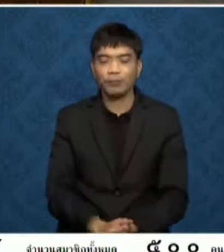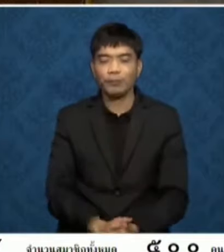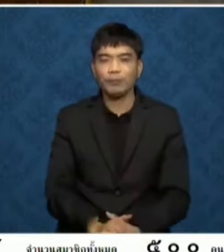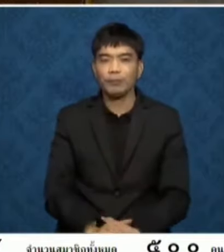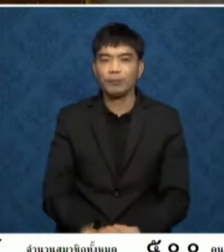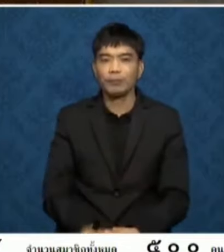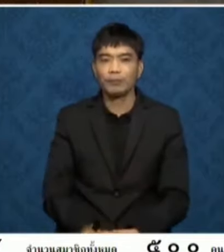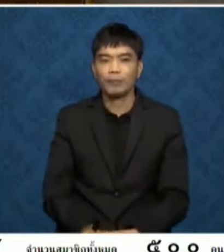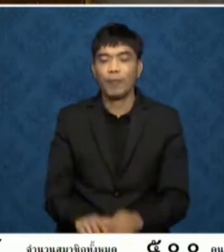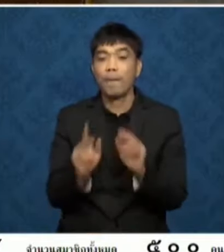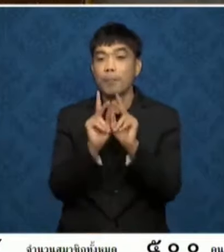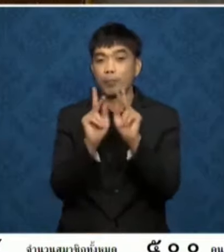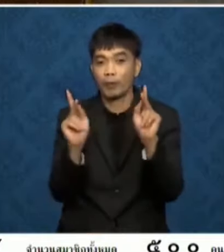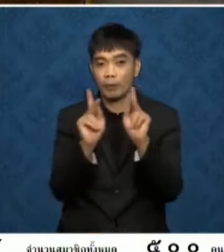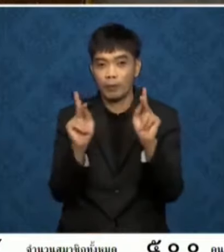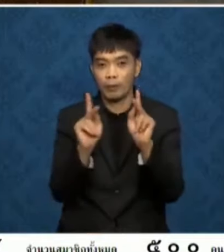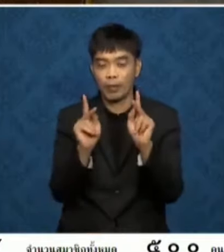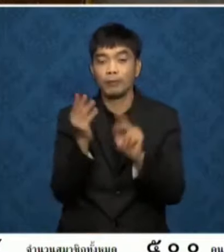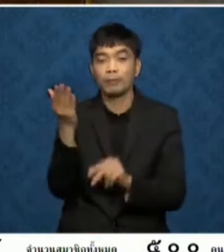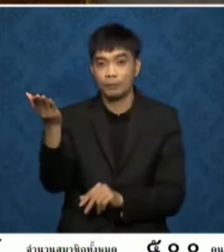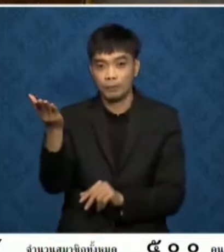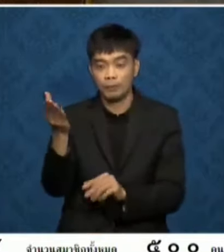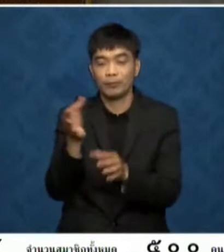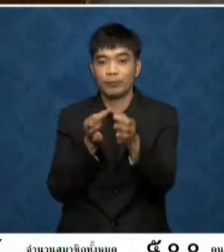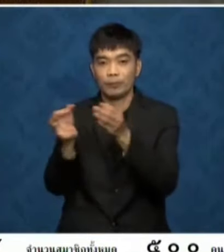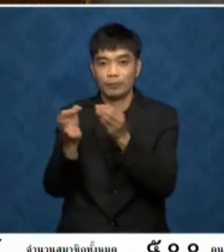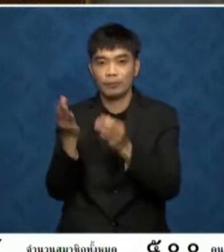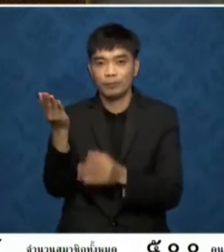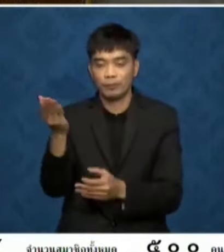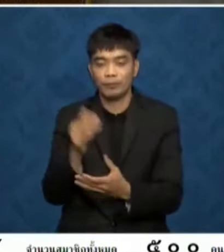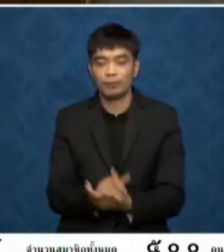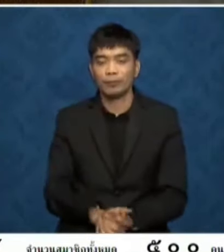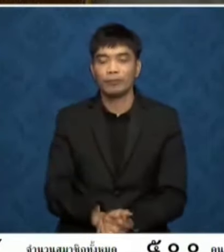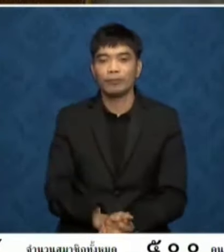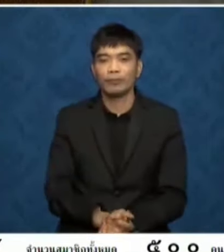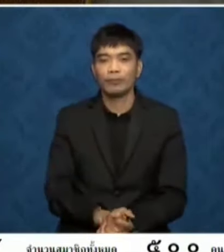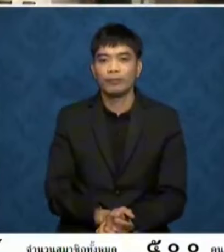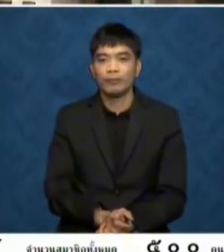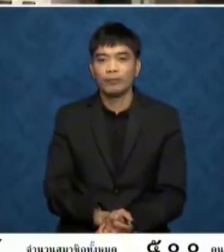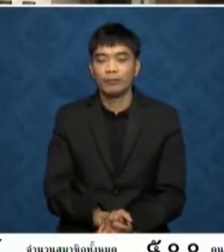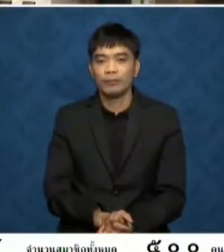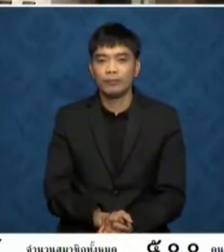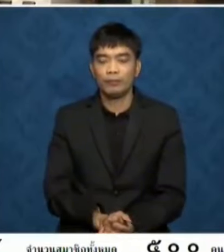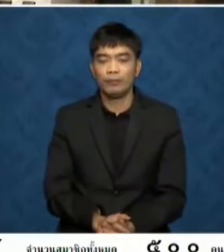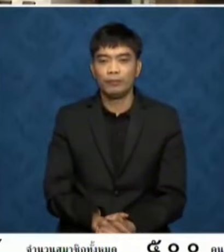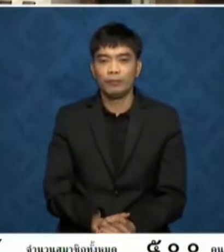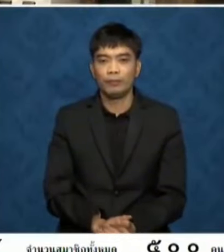ในส่วนของกรรมการที่ชี้แจงครับเชิญท่านเอกนัทพร้อมพันธ์ครับ